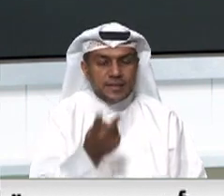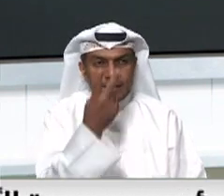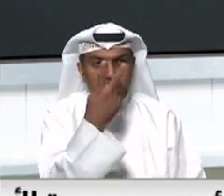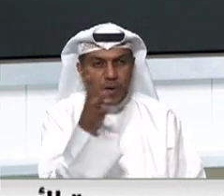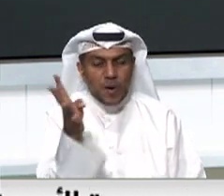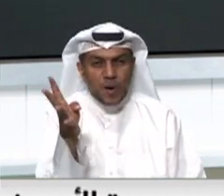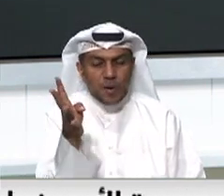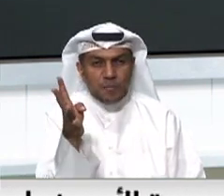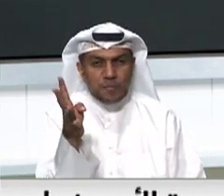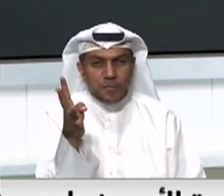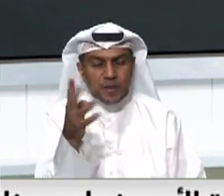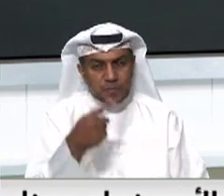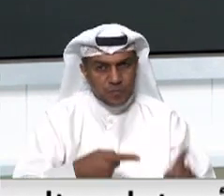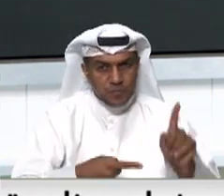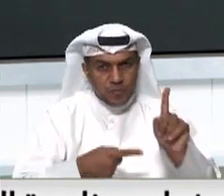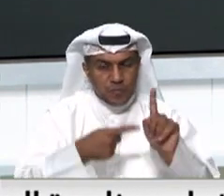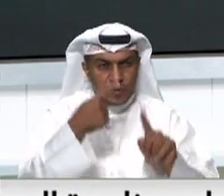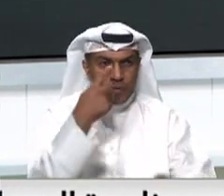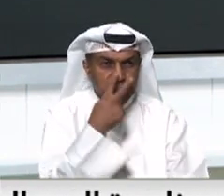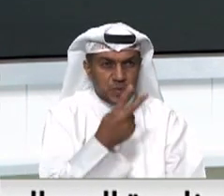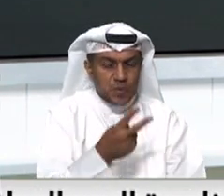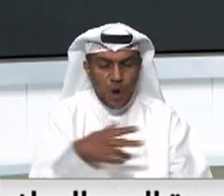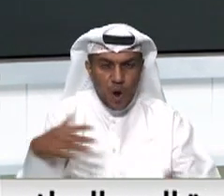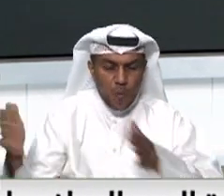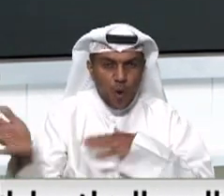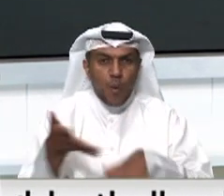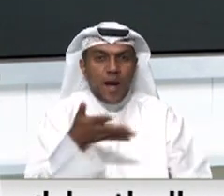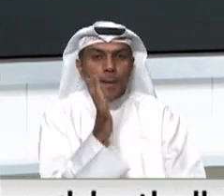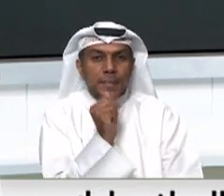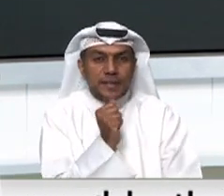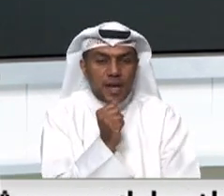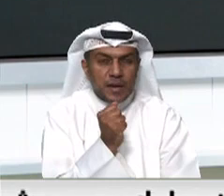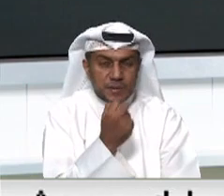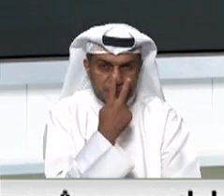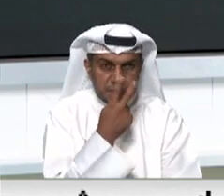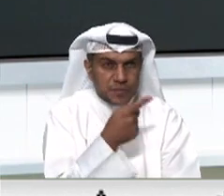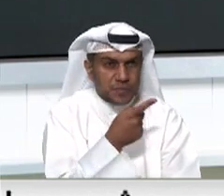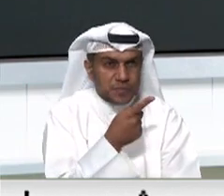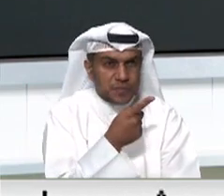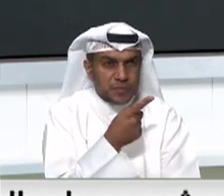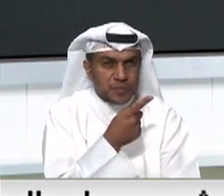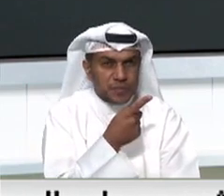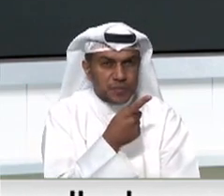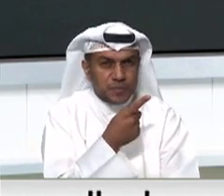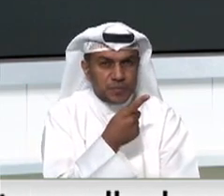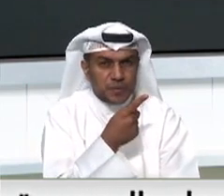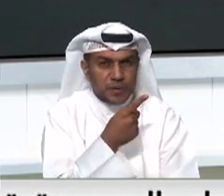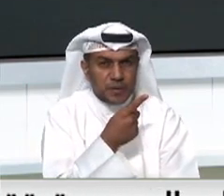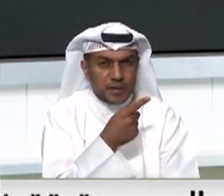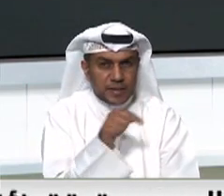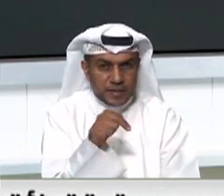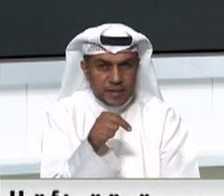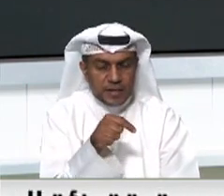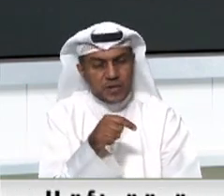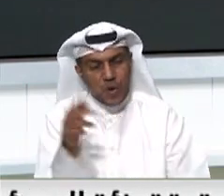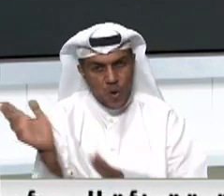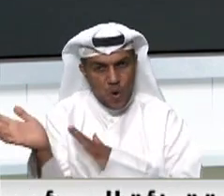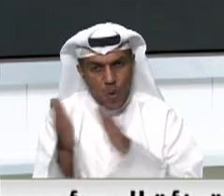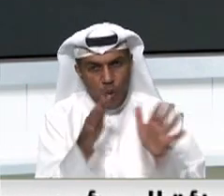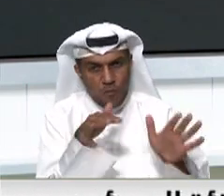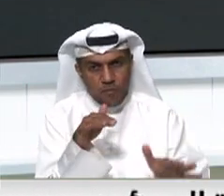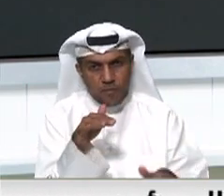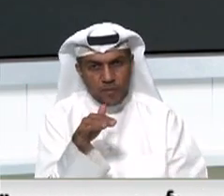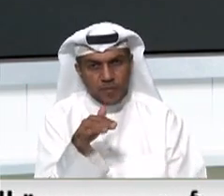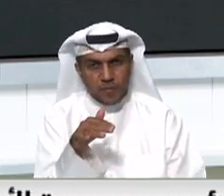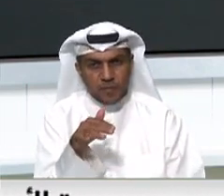مئوية، سرعة الرياح 15 كيلومتر في الساعة، ولا تزال نشاط الرياح مستمر خاصة على